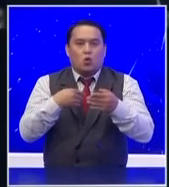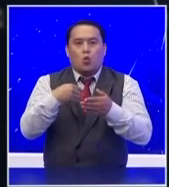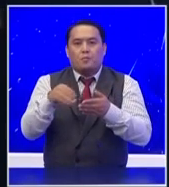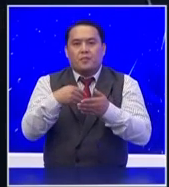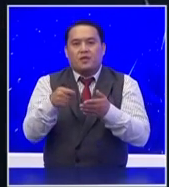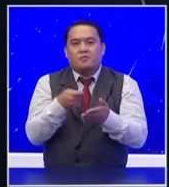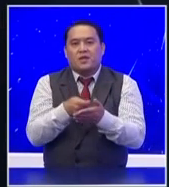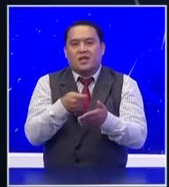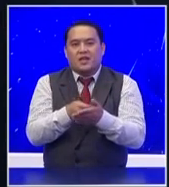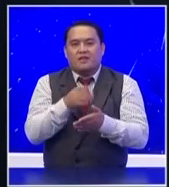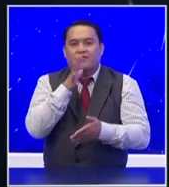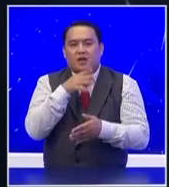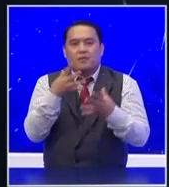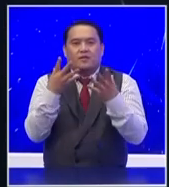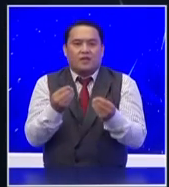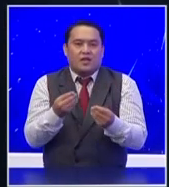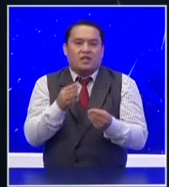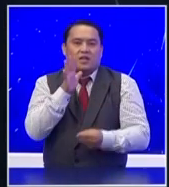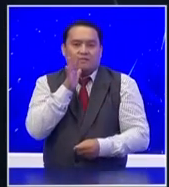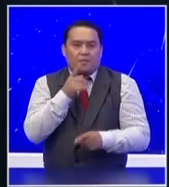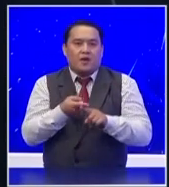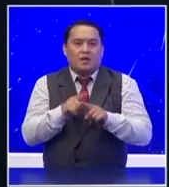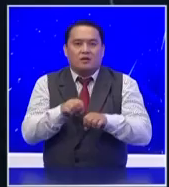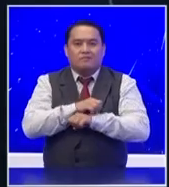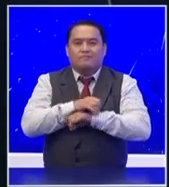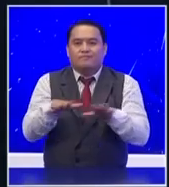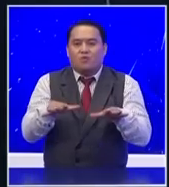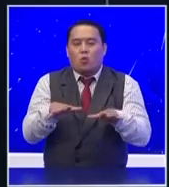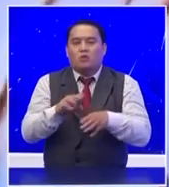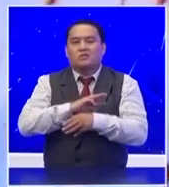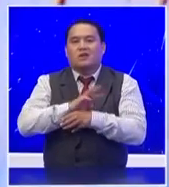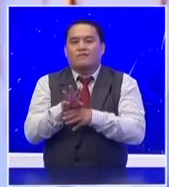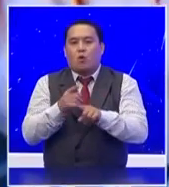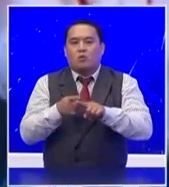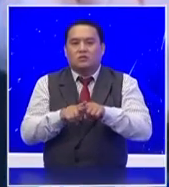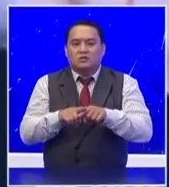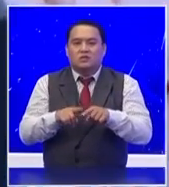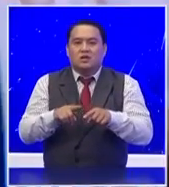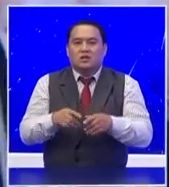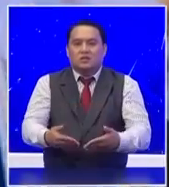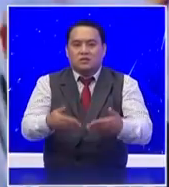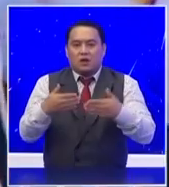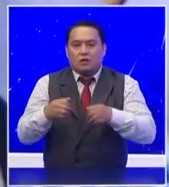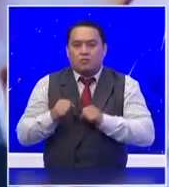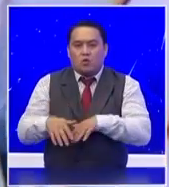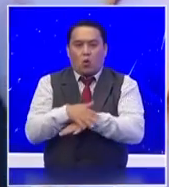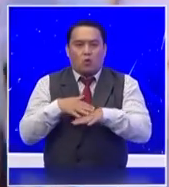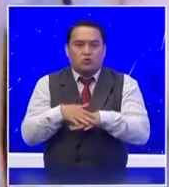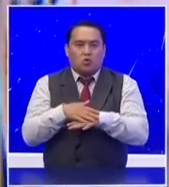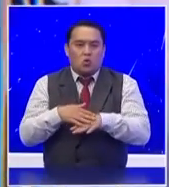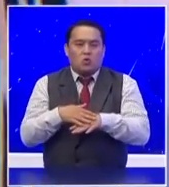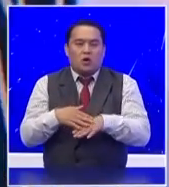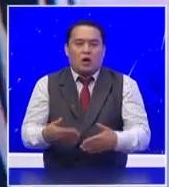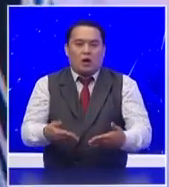билет на определенный день и время. На фоне распространения коронавируса руководство аквариума стремится избежать большого скопления людей